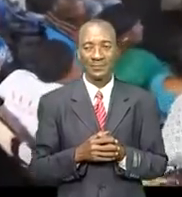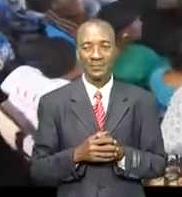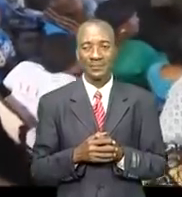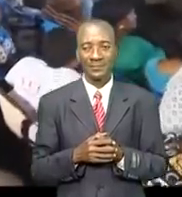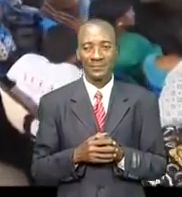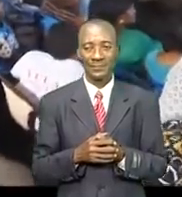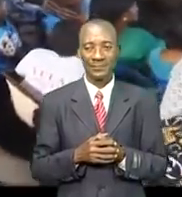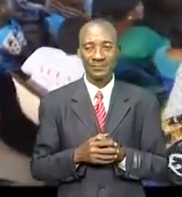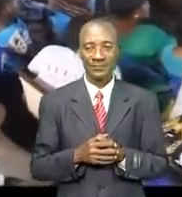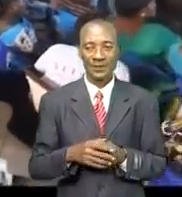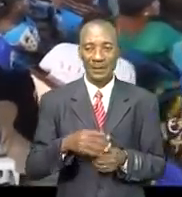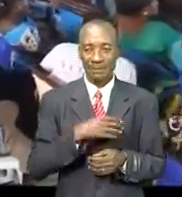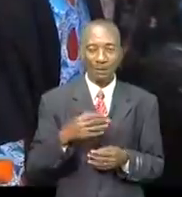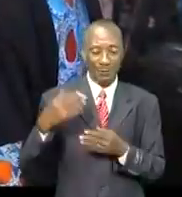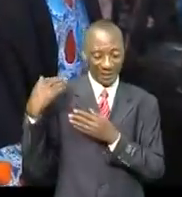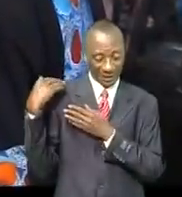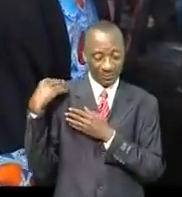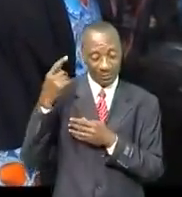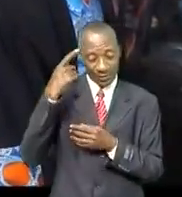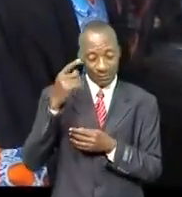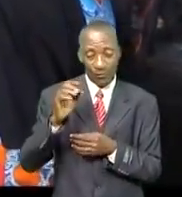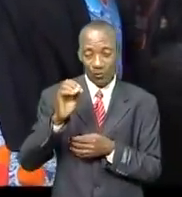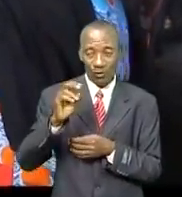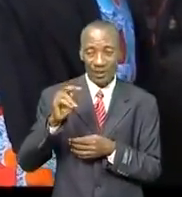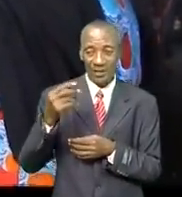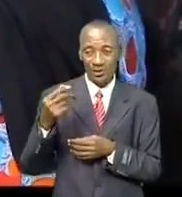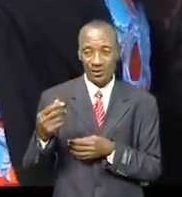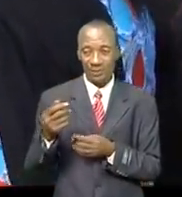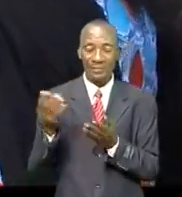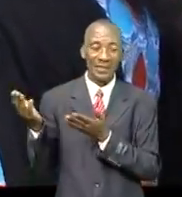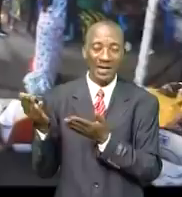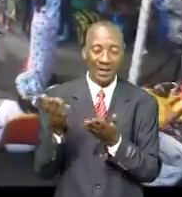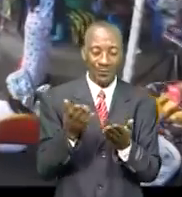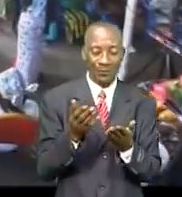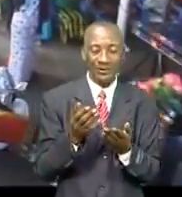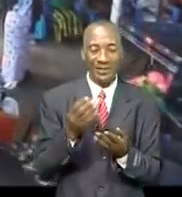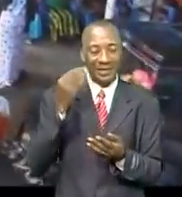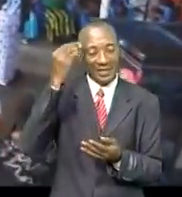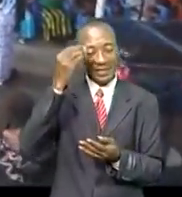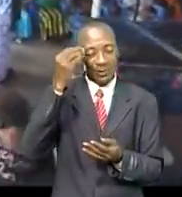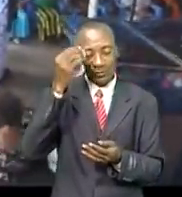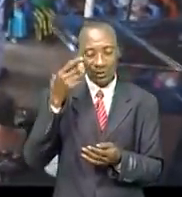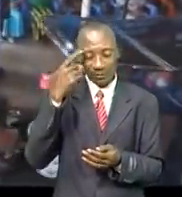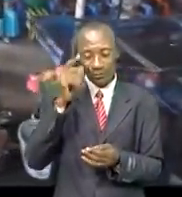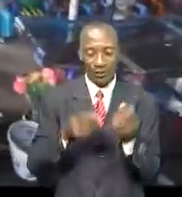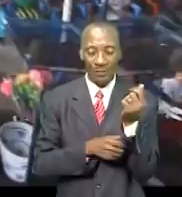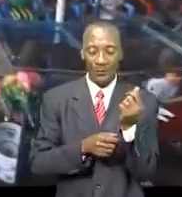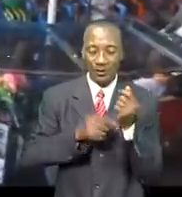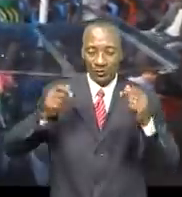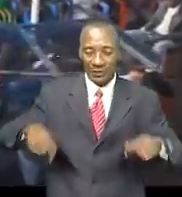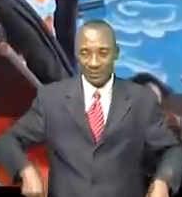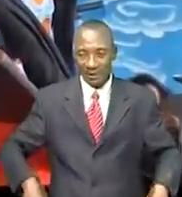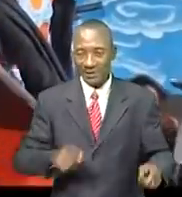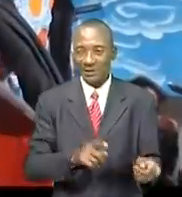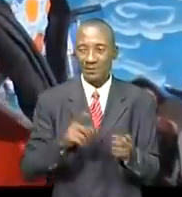La responsable d'Elcos a apporté un message d'espoir aux déplacés, aux orphelins d'Endocho, aux malades